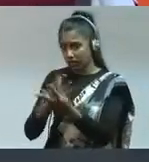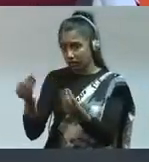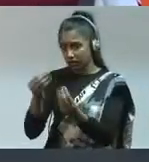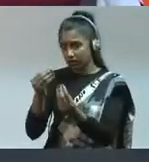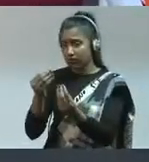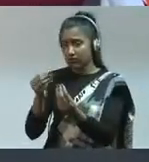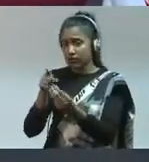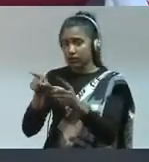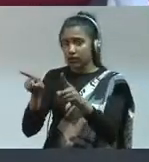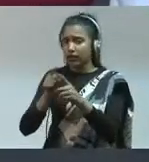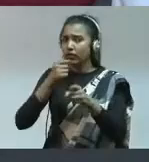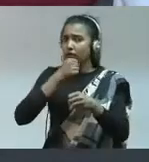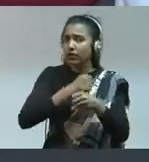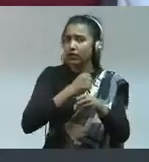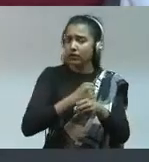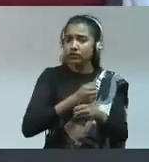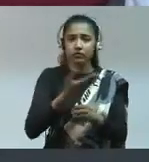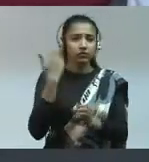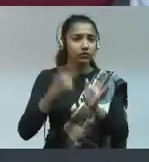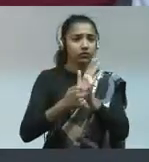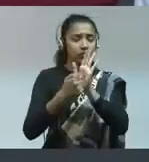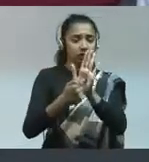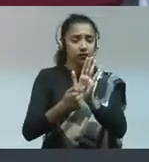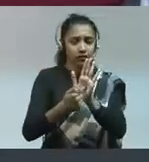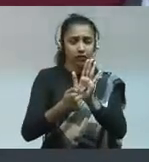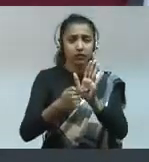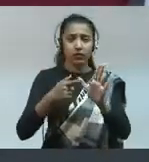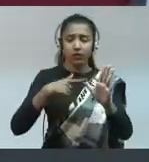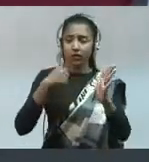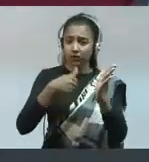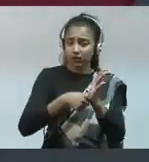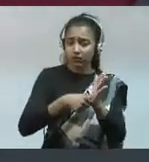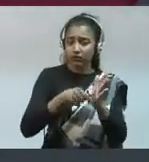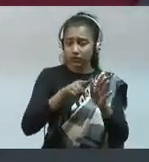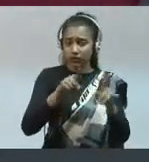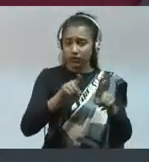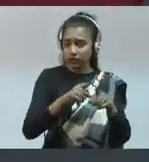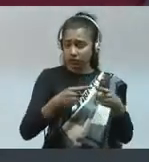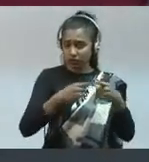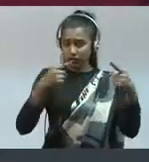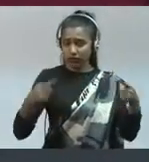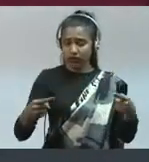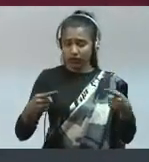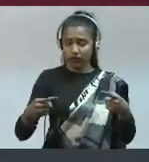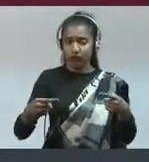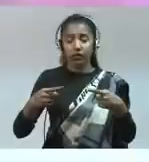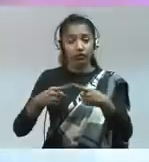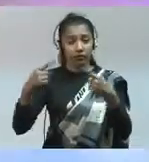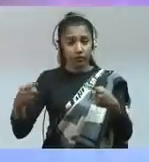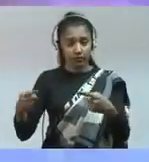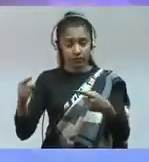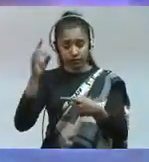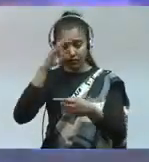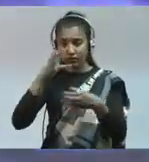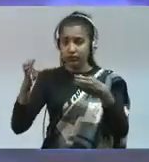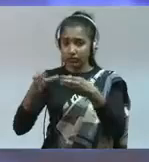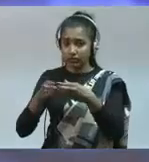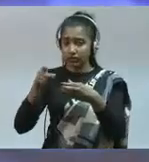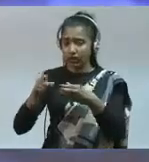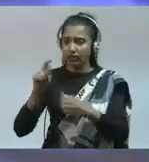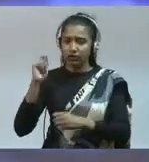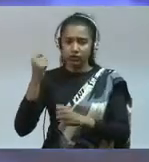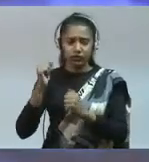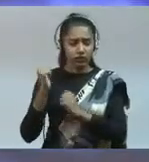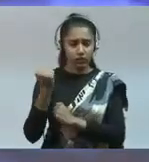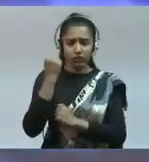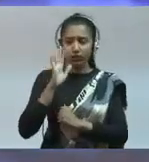ආණ්ඩුව ඉදිරිපත් කළ අනපනත්වලට එරෙහිව විපක්ෂයේ බලය ශක්තිමත් කිරීමට ඔහු පාර්ලිමේන්තුව තුළ කැප වී ක්‍රියා කර